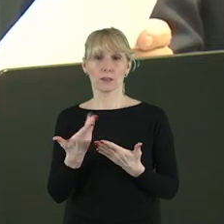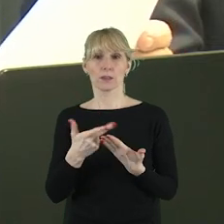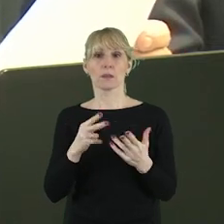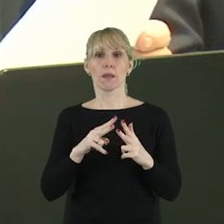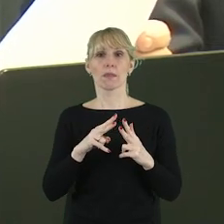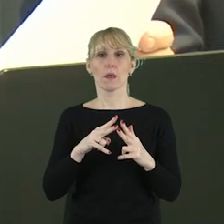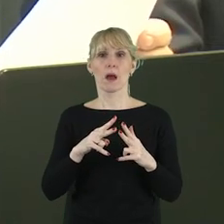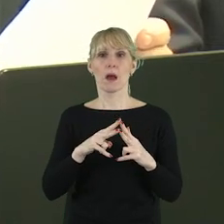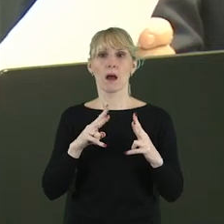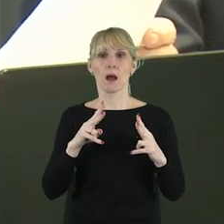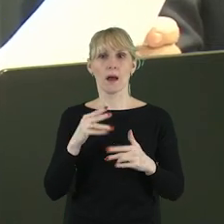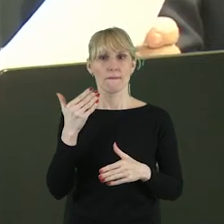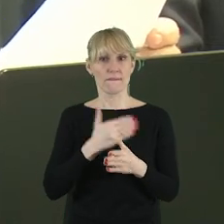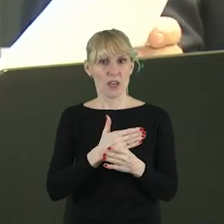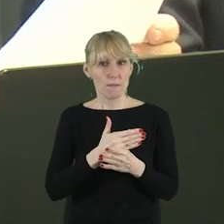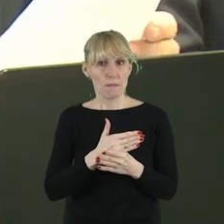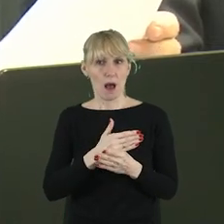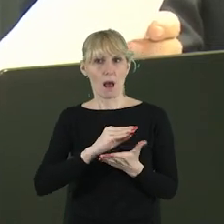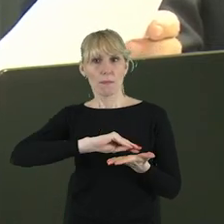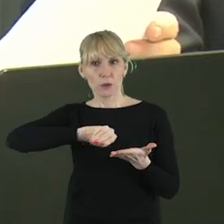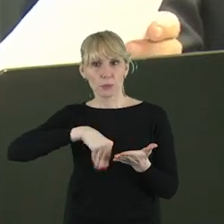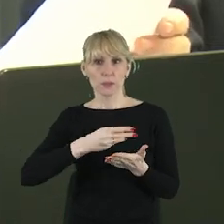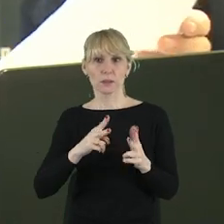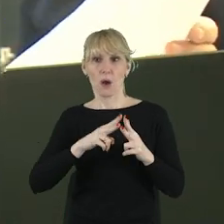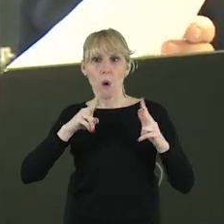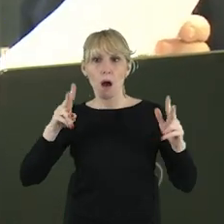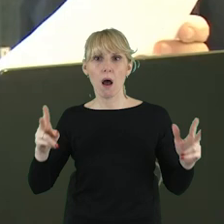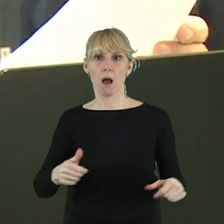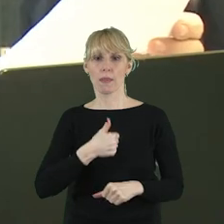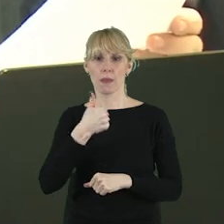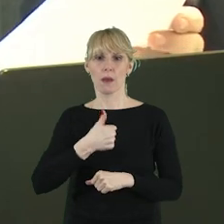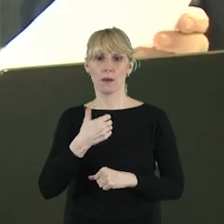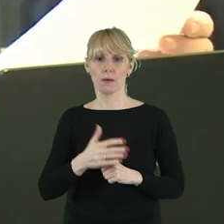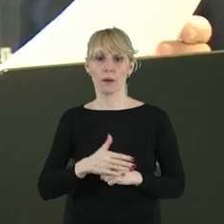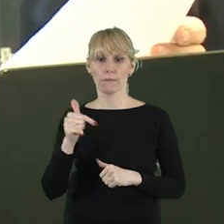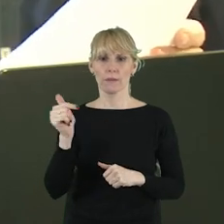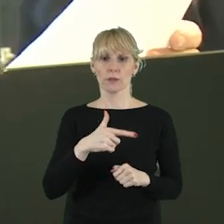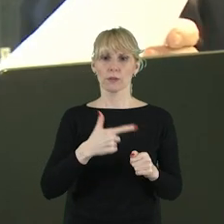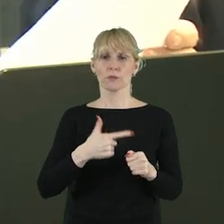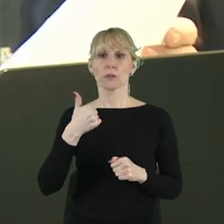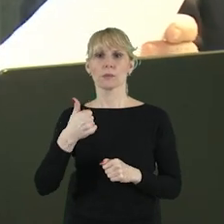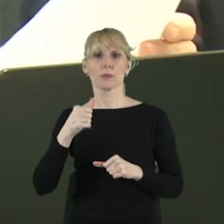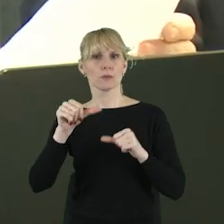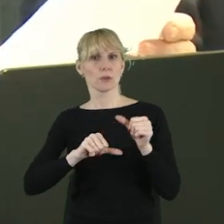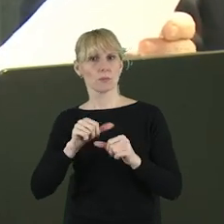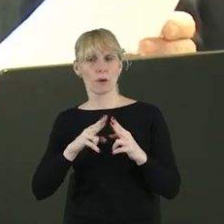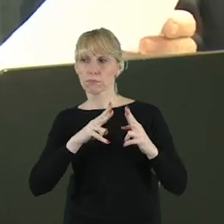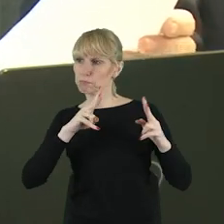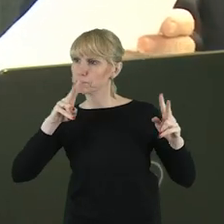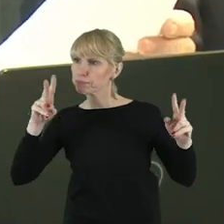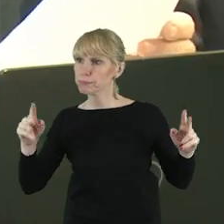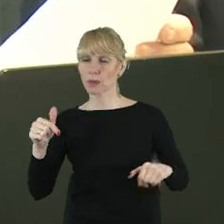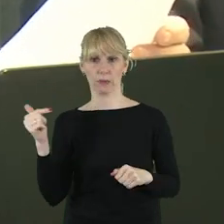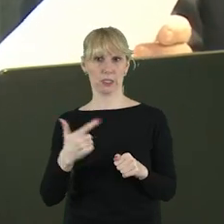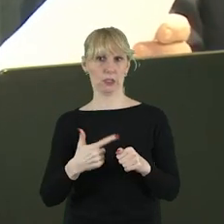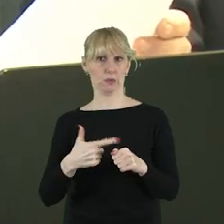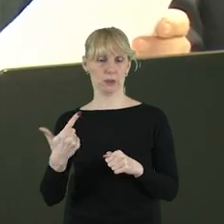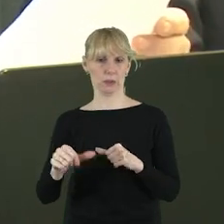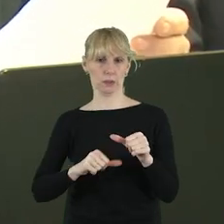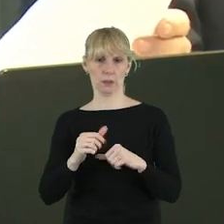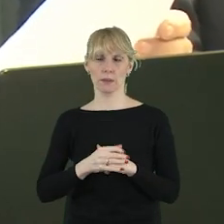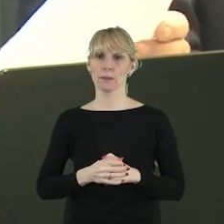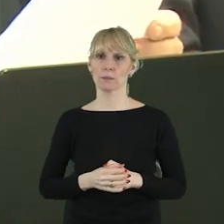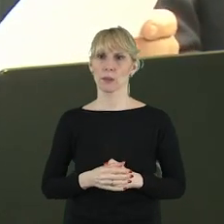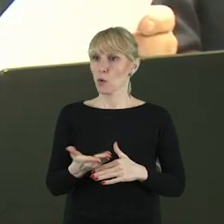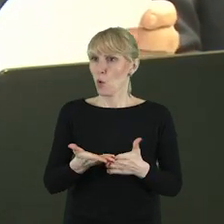Tak, w 2021 roku była podpisana na rok. Czyli nie było tutaj tej przeszkody. Nie ma w związku z